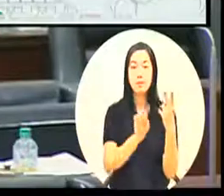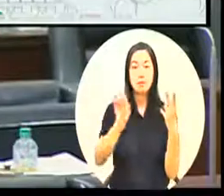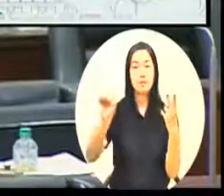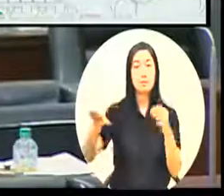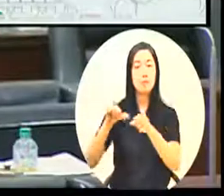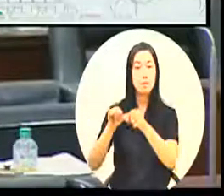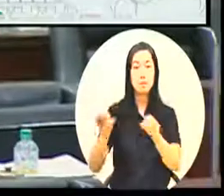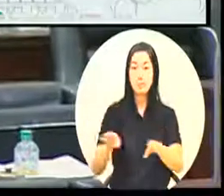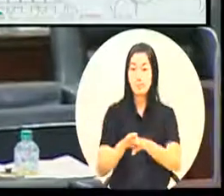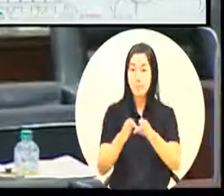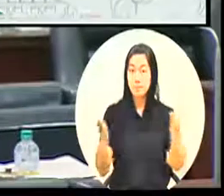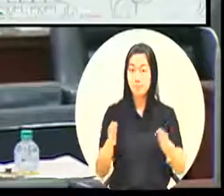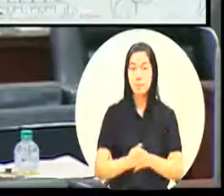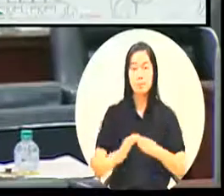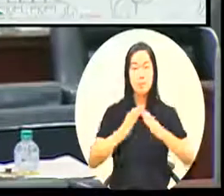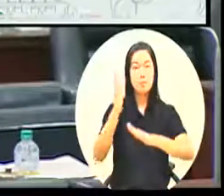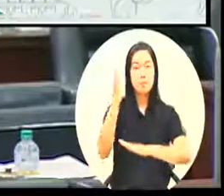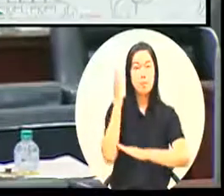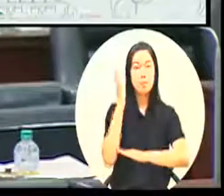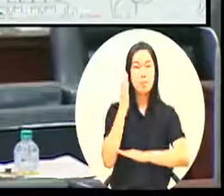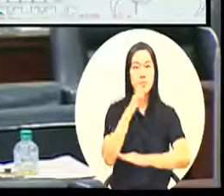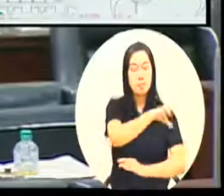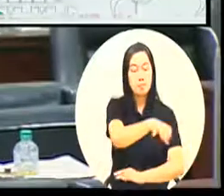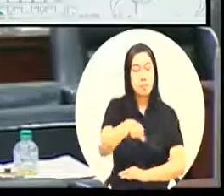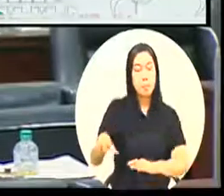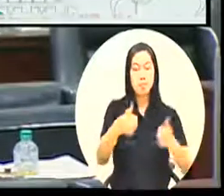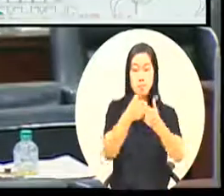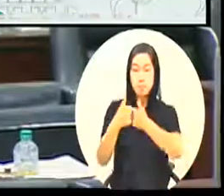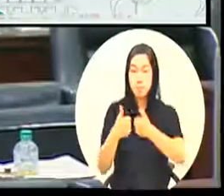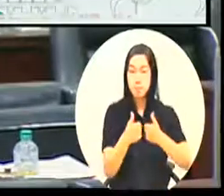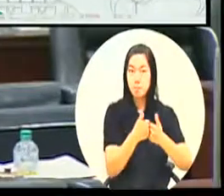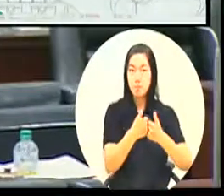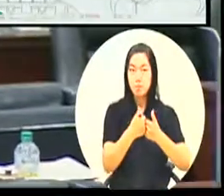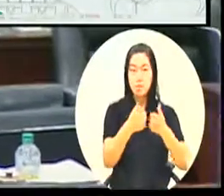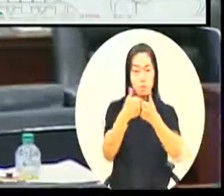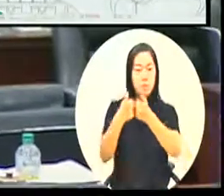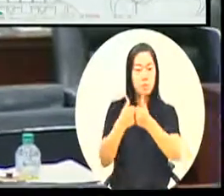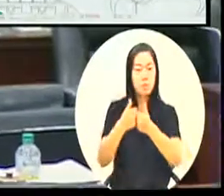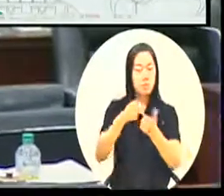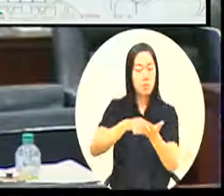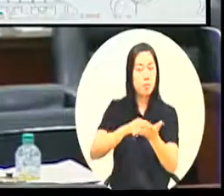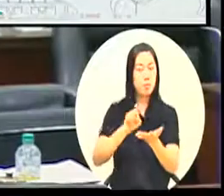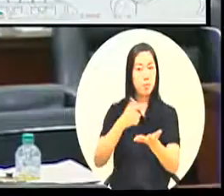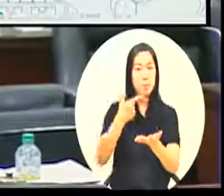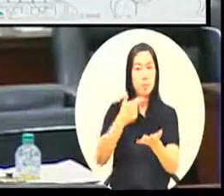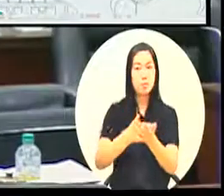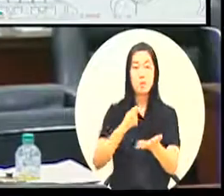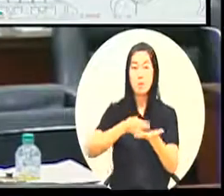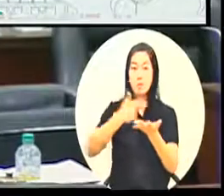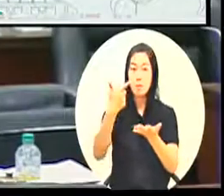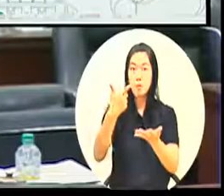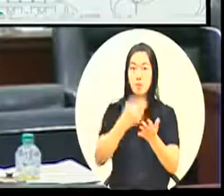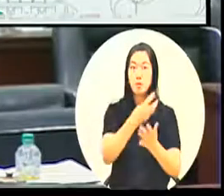始，市府各局处的会议高达16次，有3次的委员会跟13次的小组